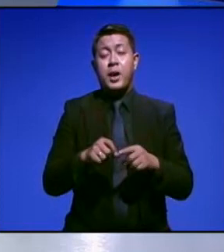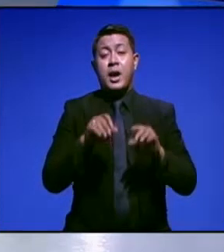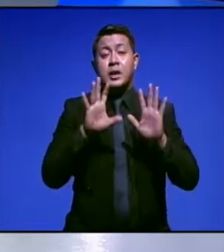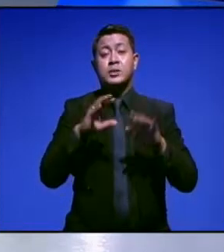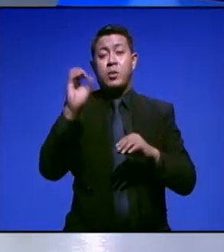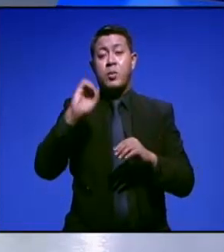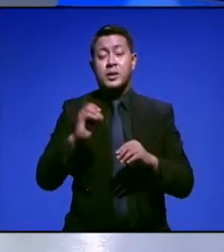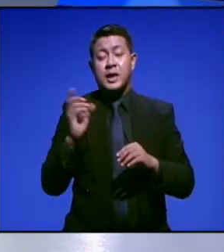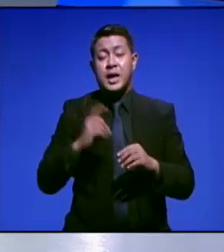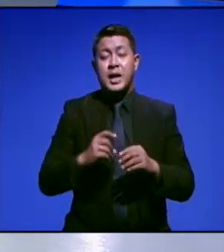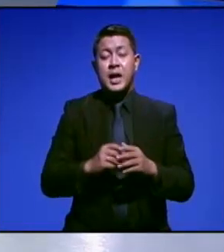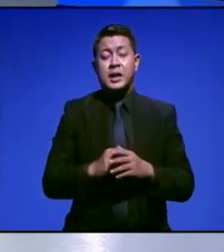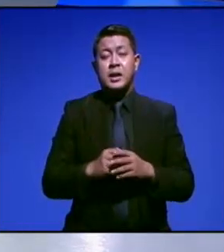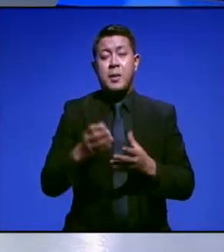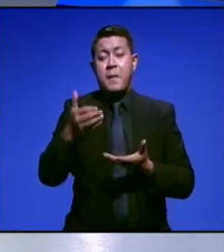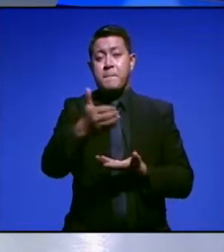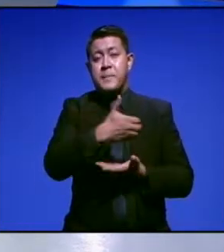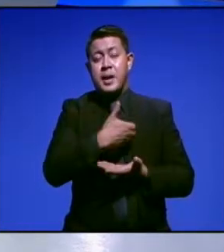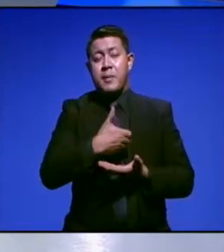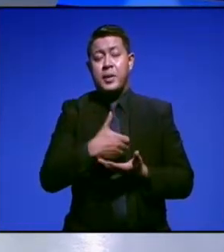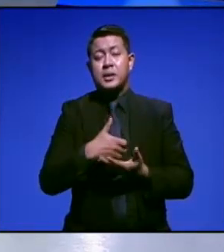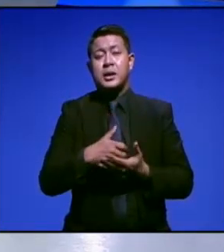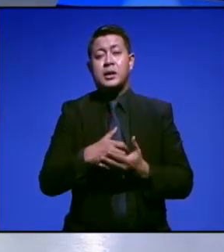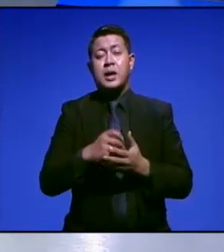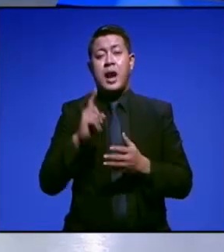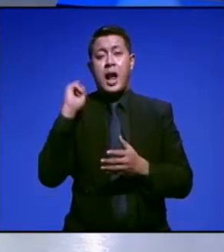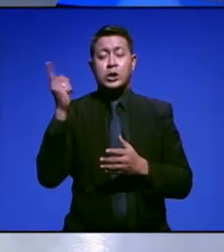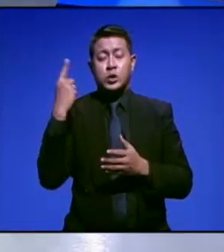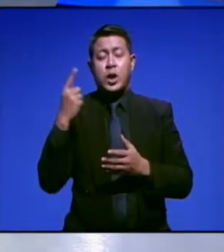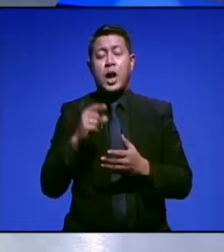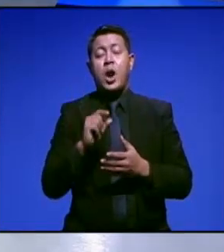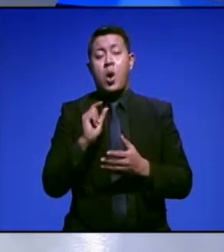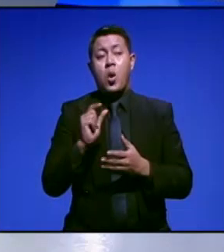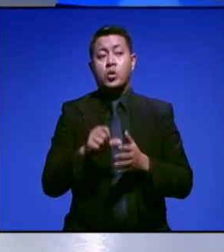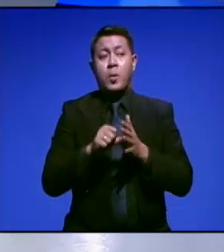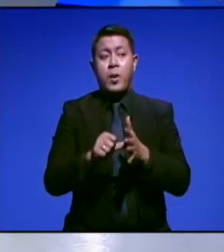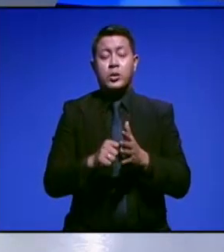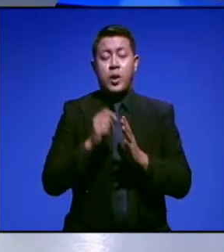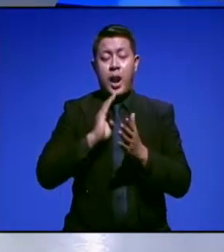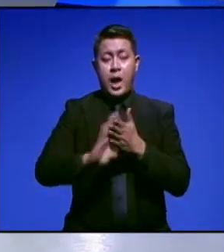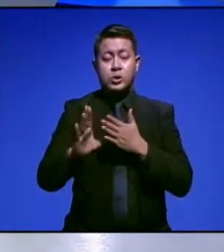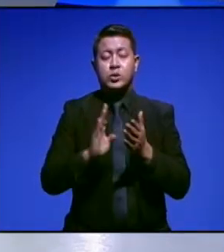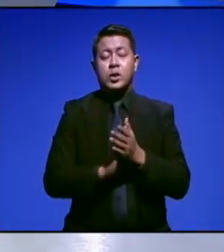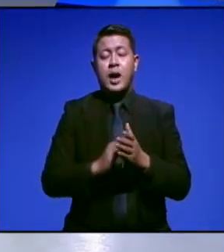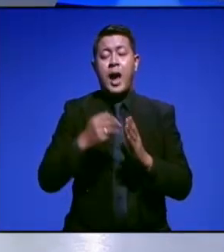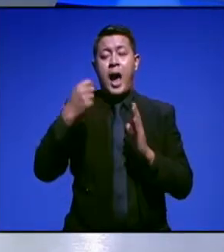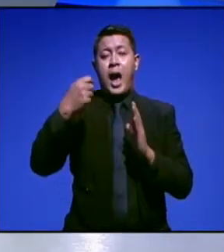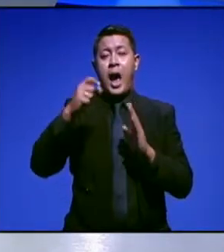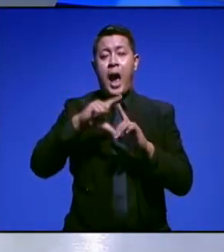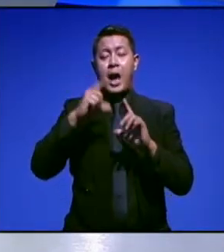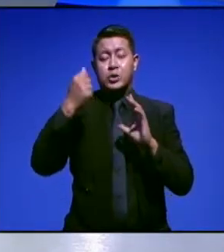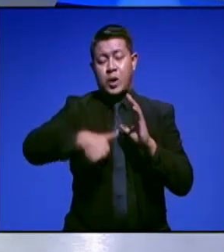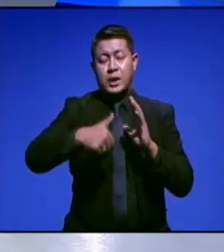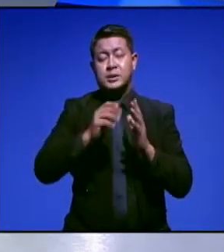10% dari produk domestik bruto atau PDB mereka diantaranya digunakan untuk bantuan tunai dan juga asuransi pekerja